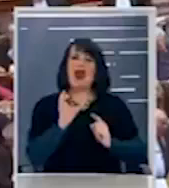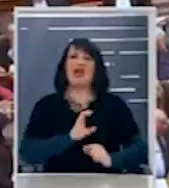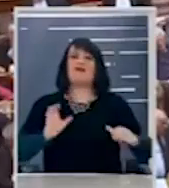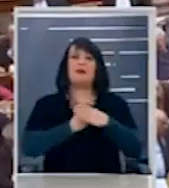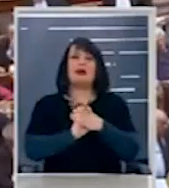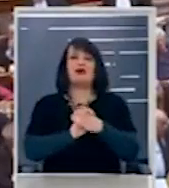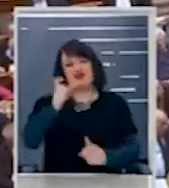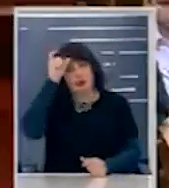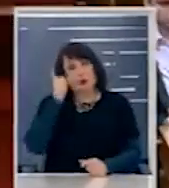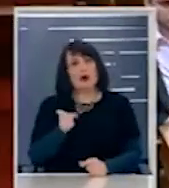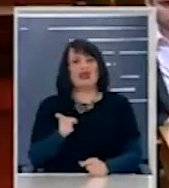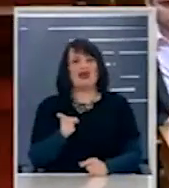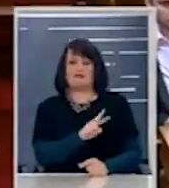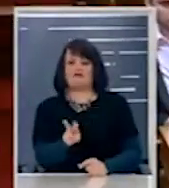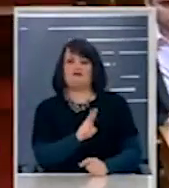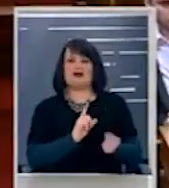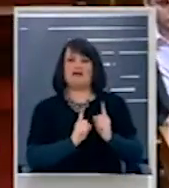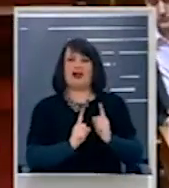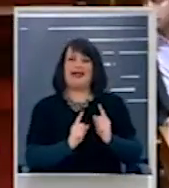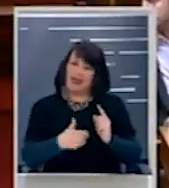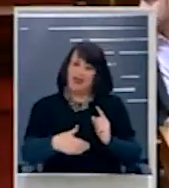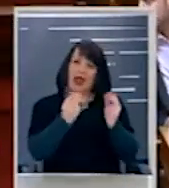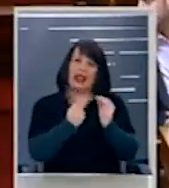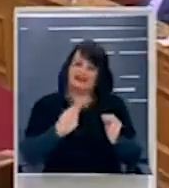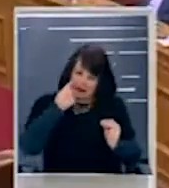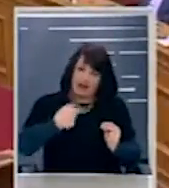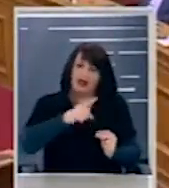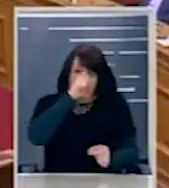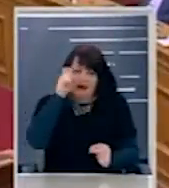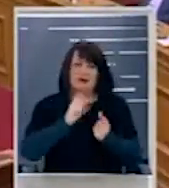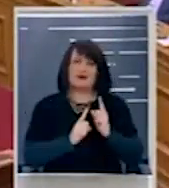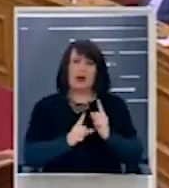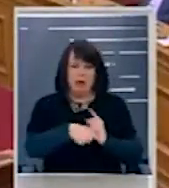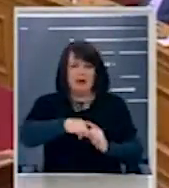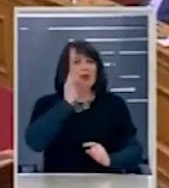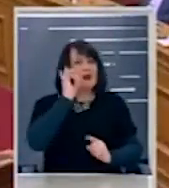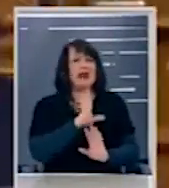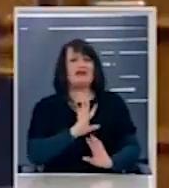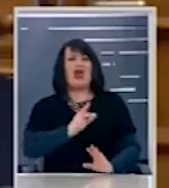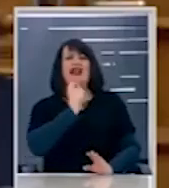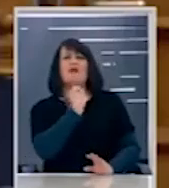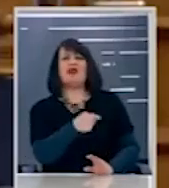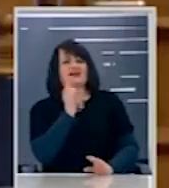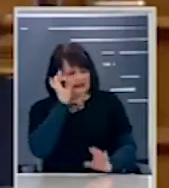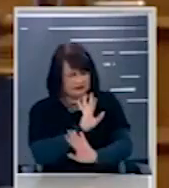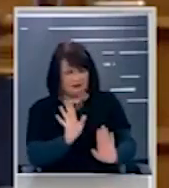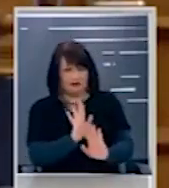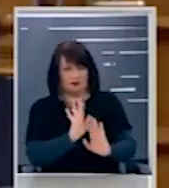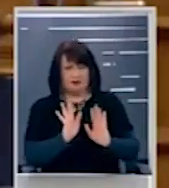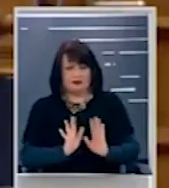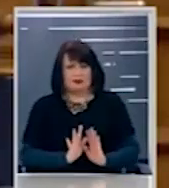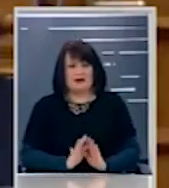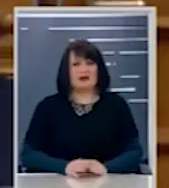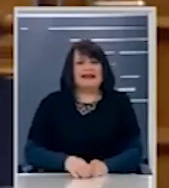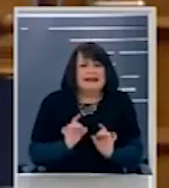Ένωσης Τουρκίας και να υπάρξει μια διευθέτηση. Τι δύσκολη αυτή η συμφωνία. Δεν καταλάβαν τίποτα. Τίποτα δεν καταλάβαν. Δεν